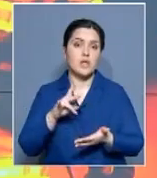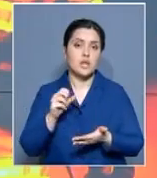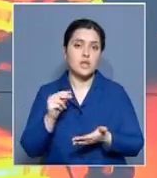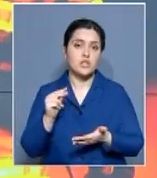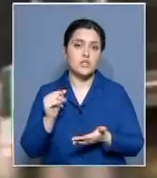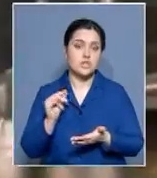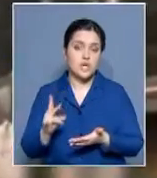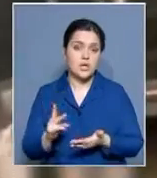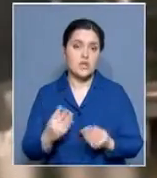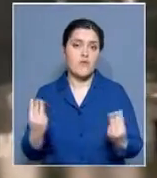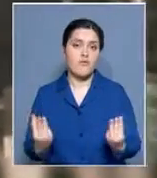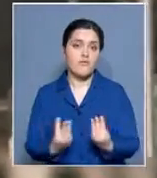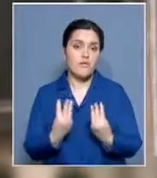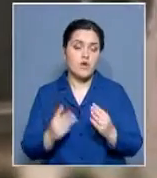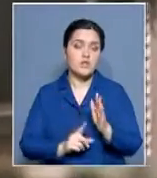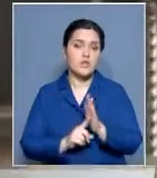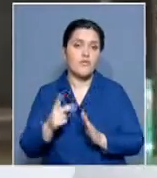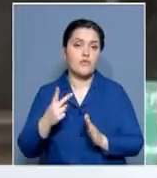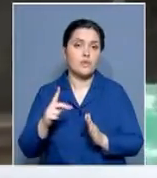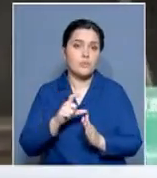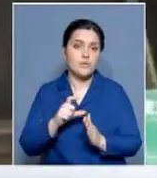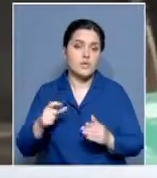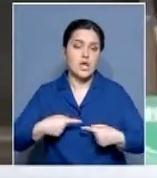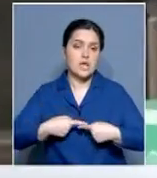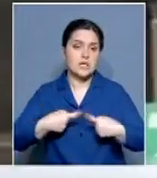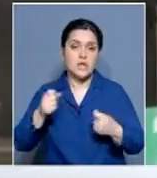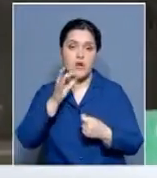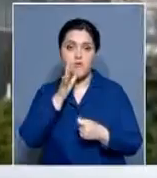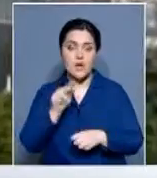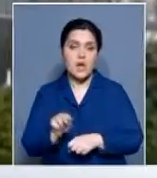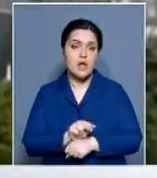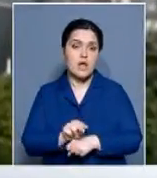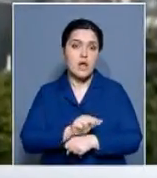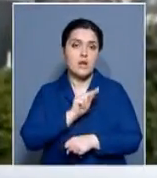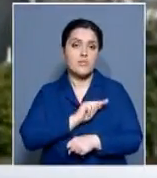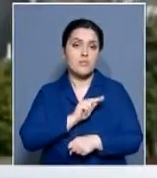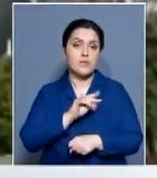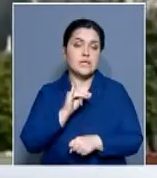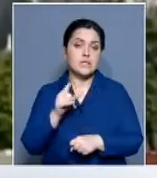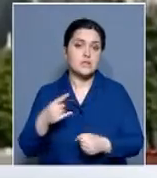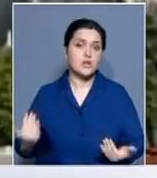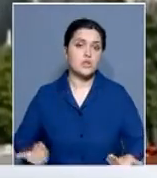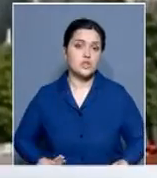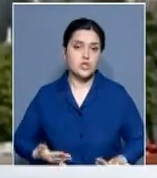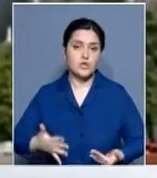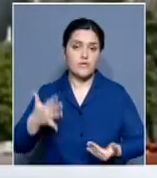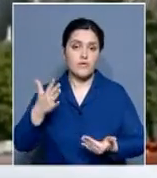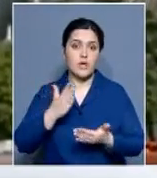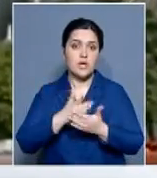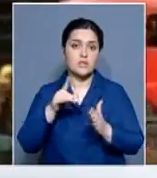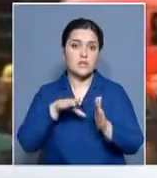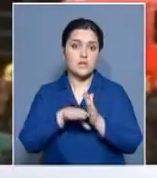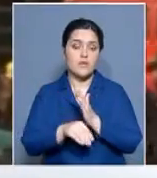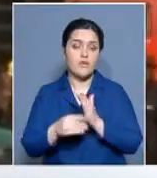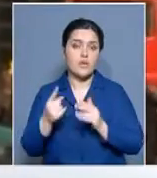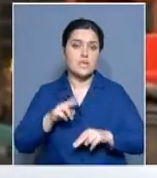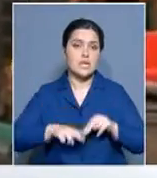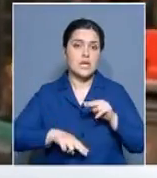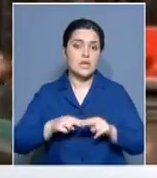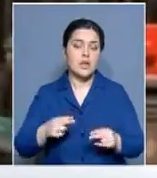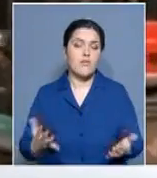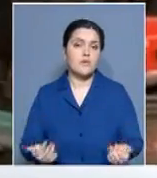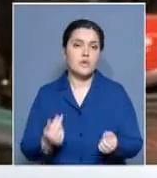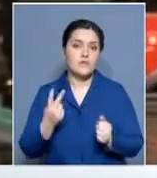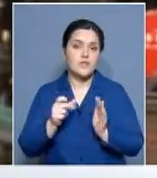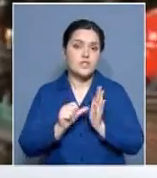городе Наньчань. Возгорание началось на 2 этаже гостиницы во время ремонтных работ. Из здания и жилого комплекса, находящихся в одном